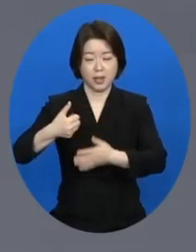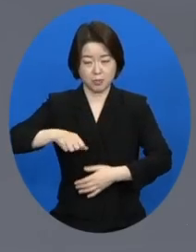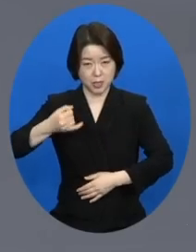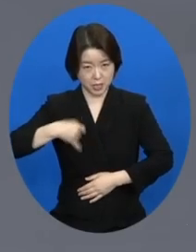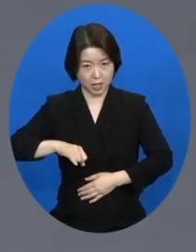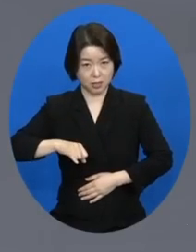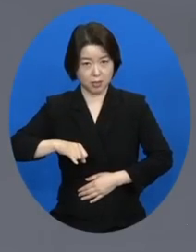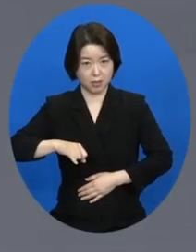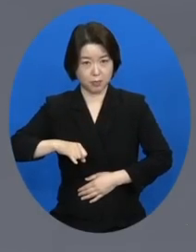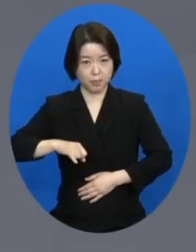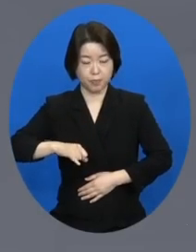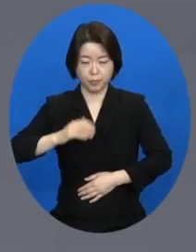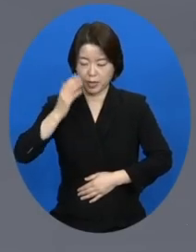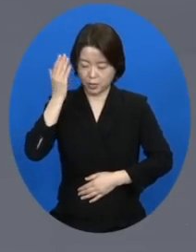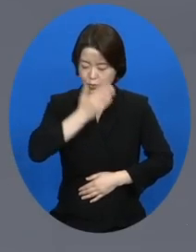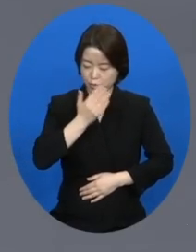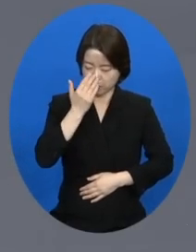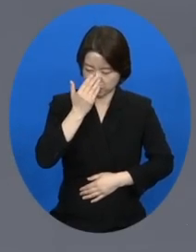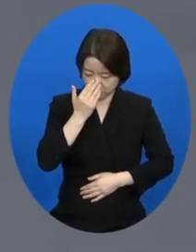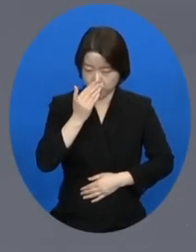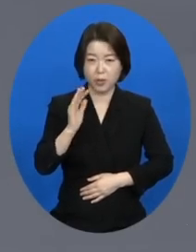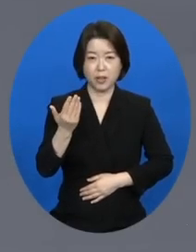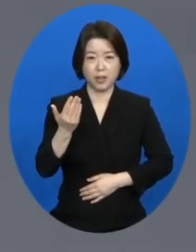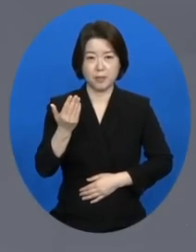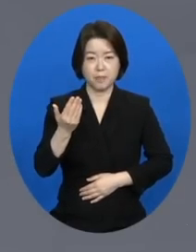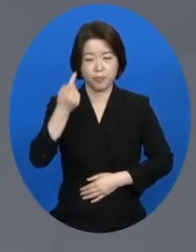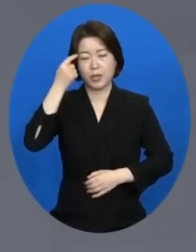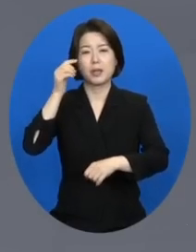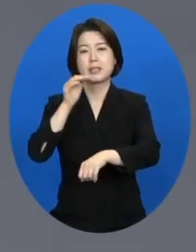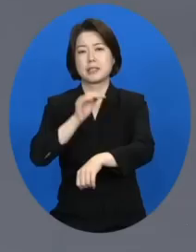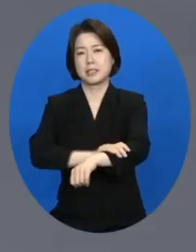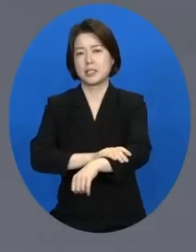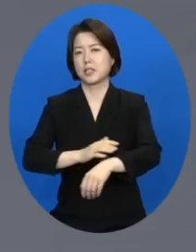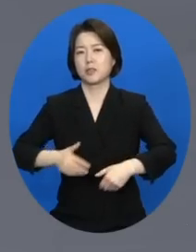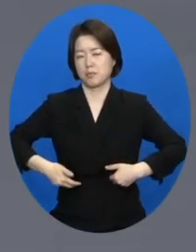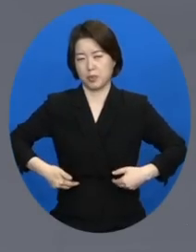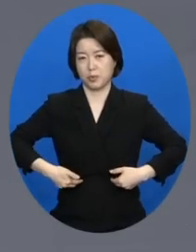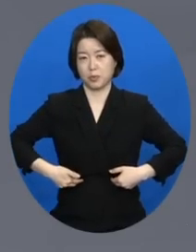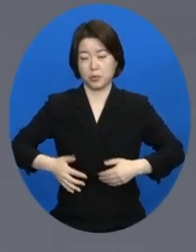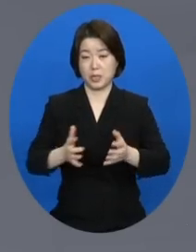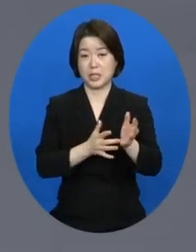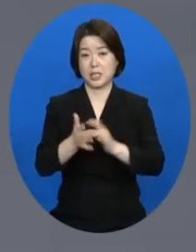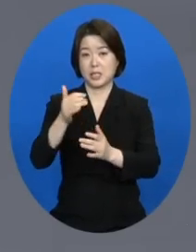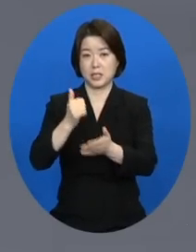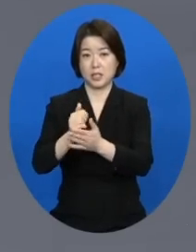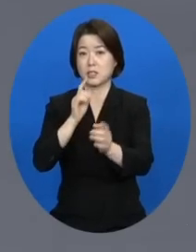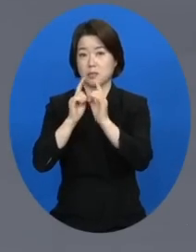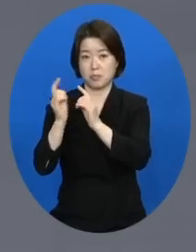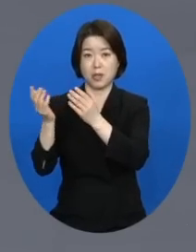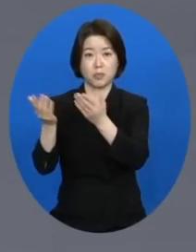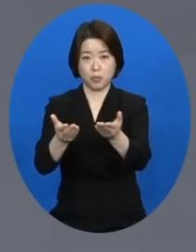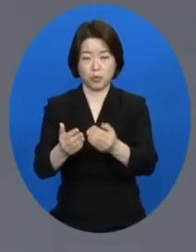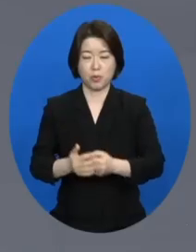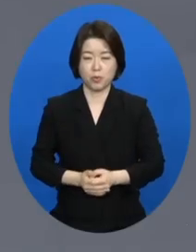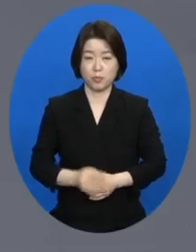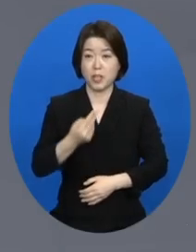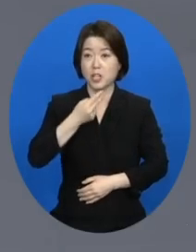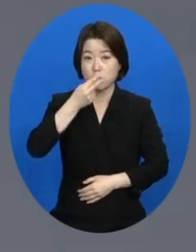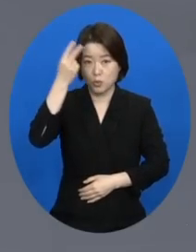자녀들은 순결해야 되지만 지혜로워야 된다라고 예수님께서 말씀을 하셨어요. 그러니까